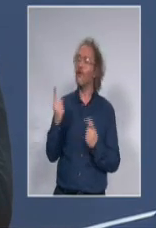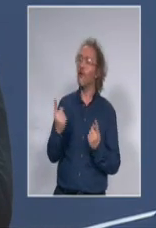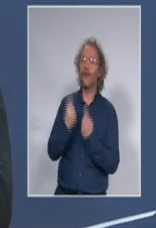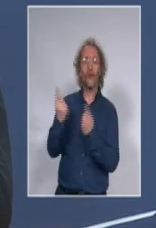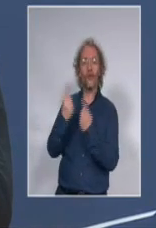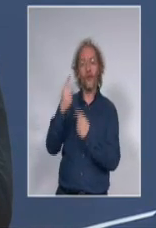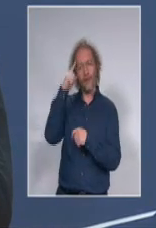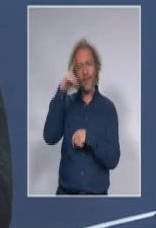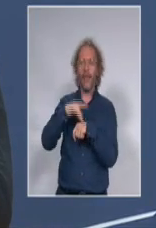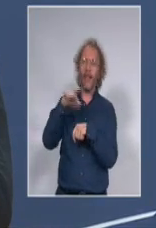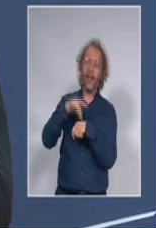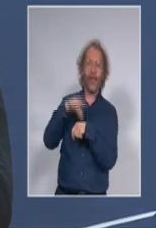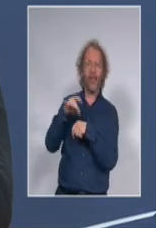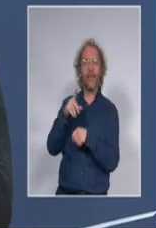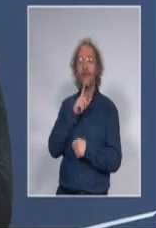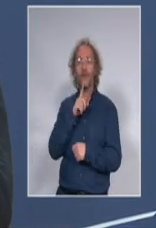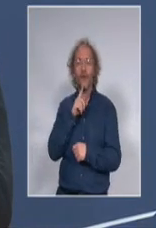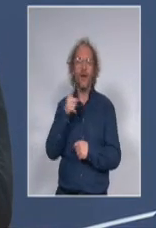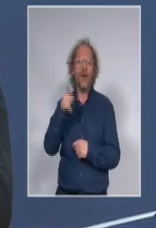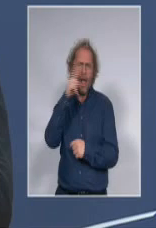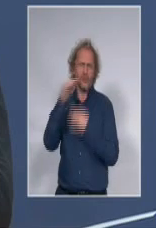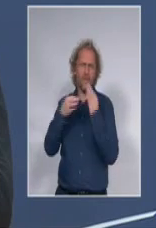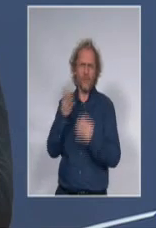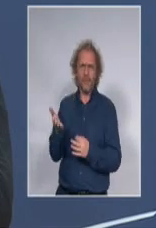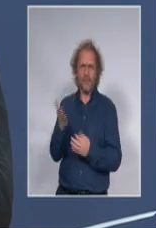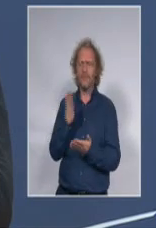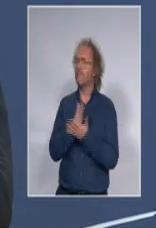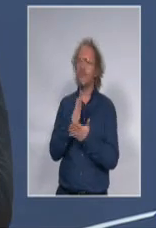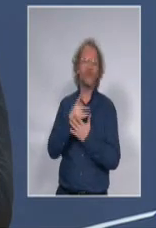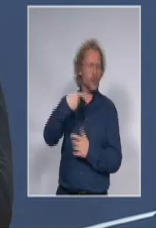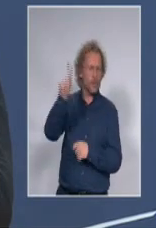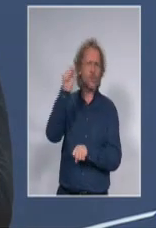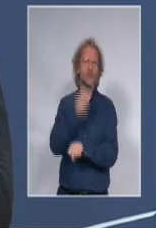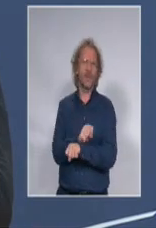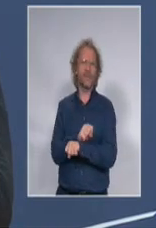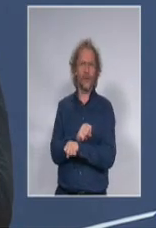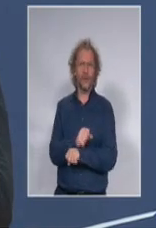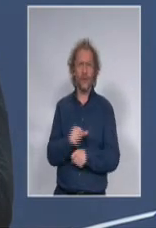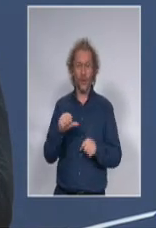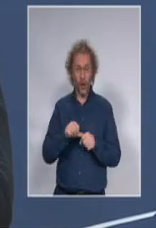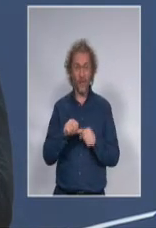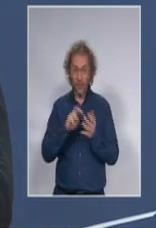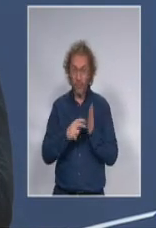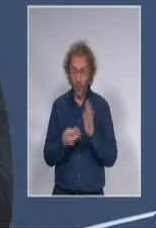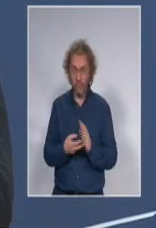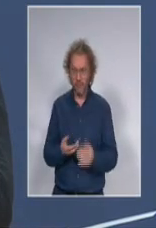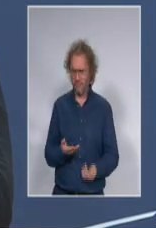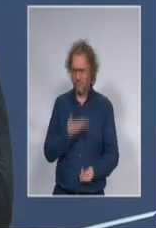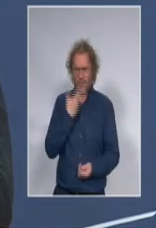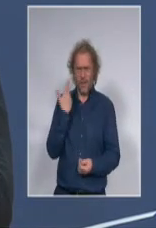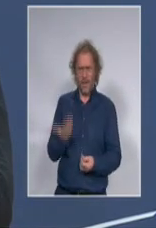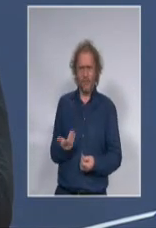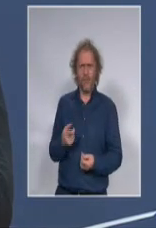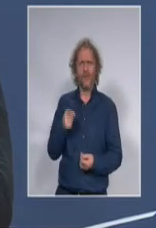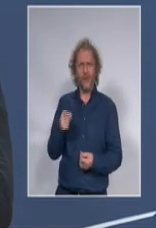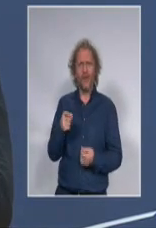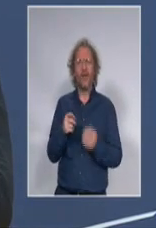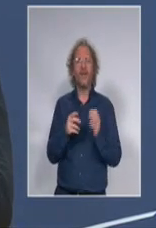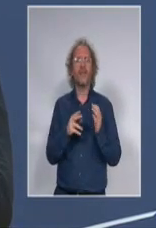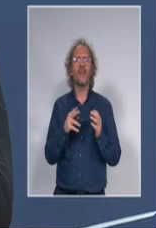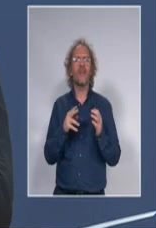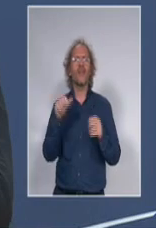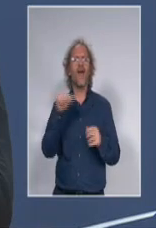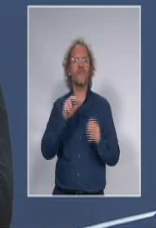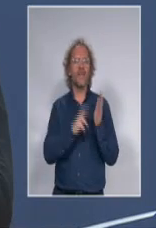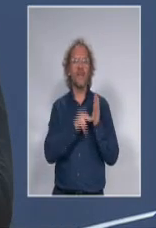nikakvih problema sa gorivom nemamo. Imamo ga toliko da je naftna industrija Srbije danas uputila zvaničan dopis vlade